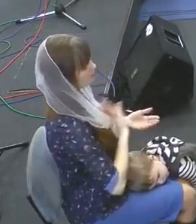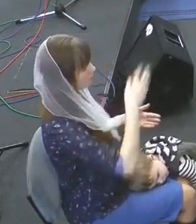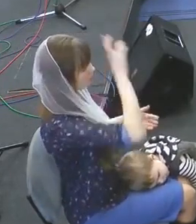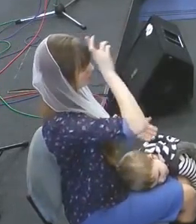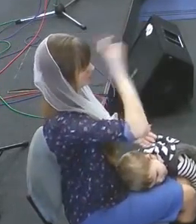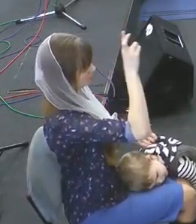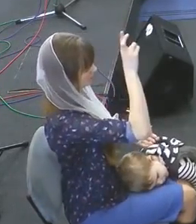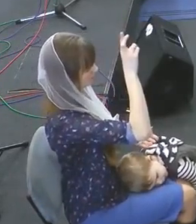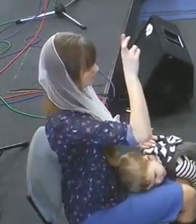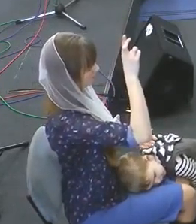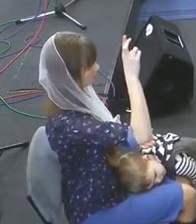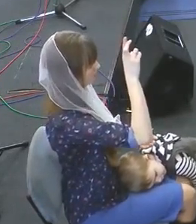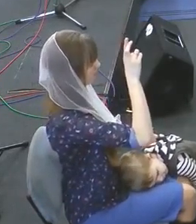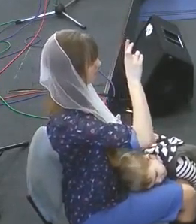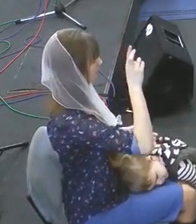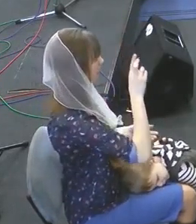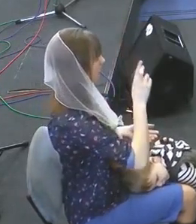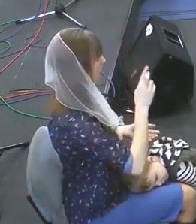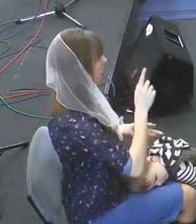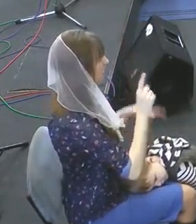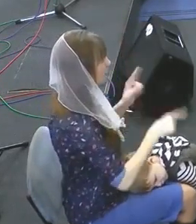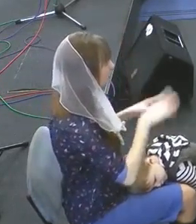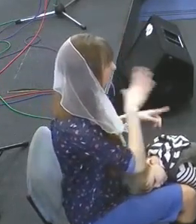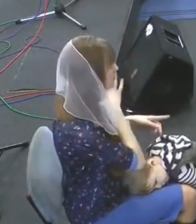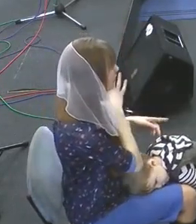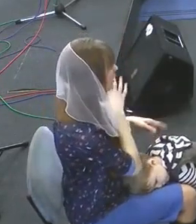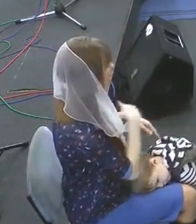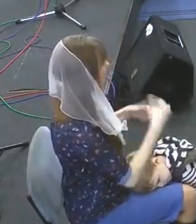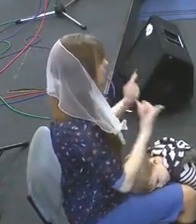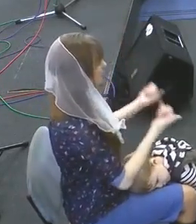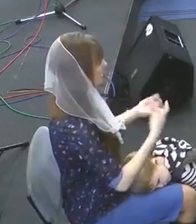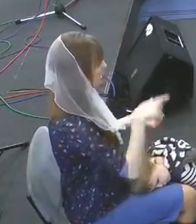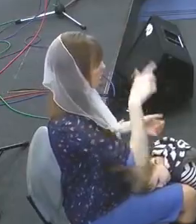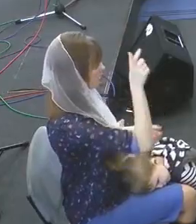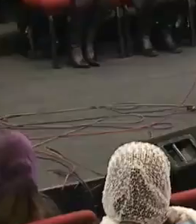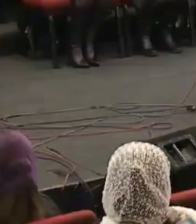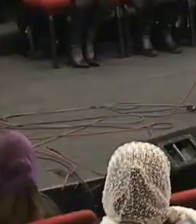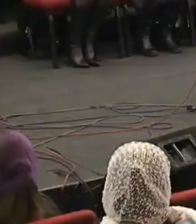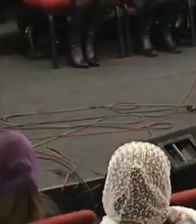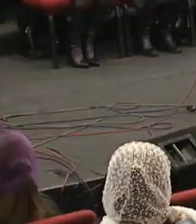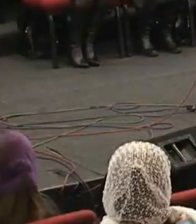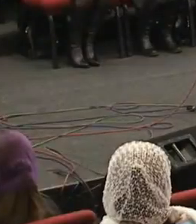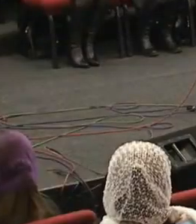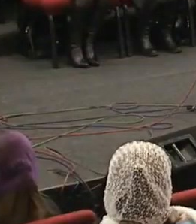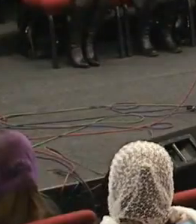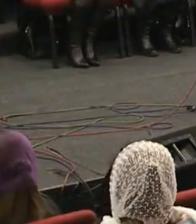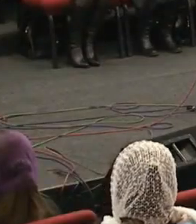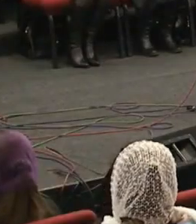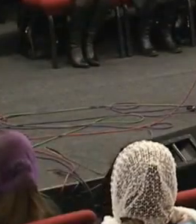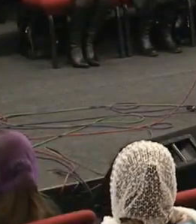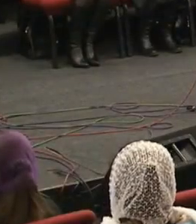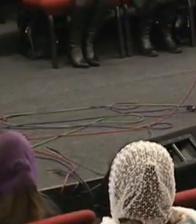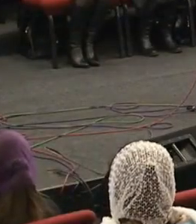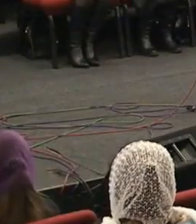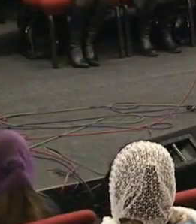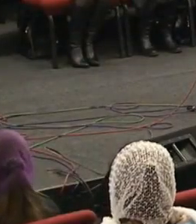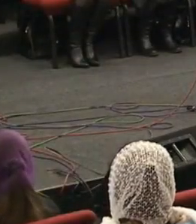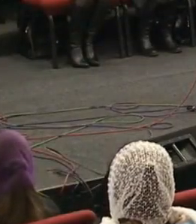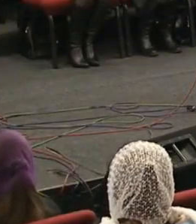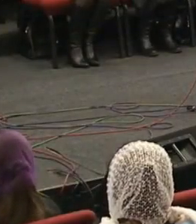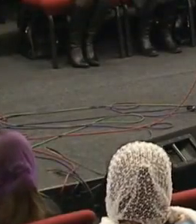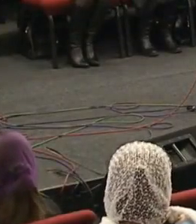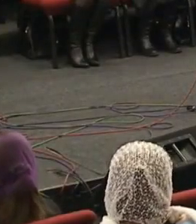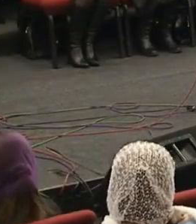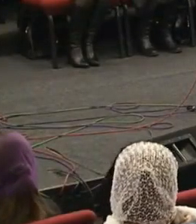то думали, що Він той. Але Ісус не за цього прийшов. Тому що Його царство було не від